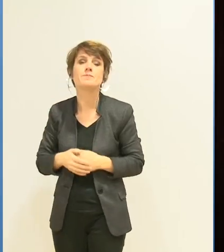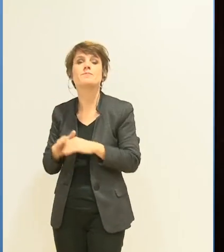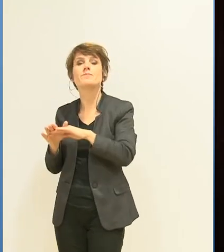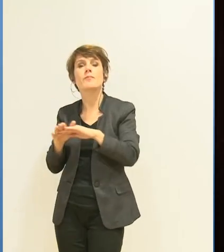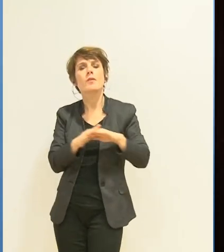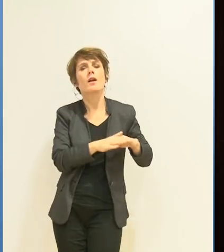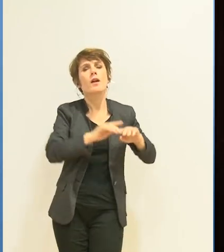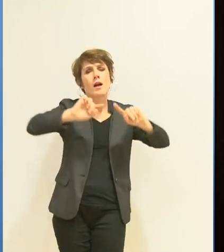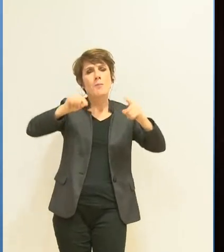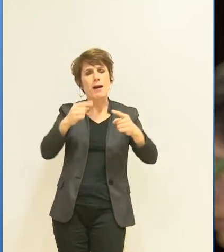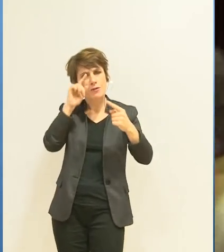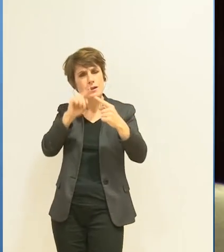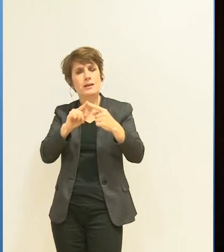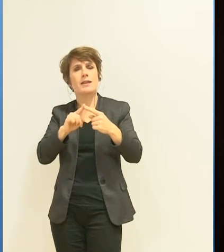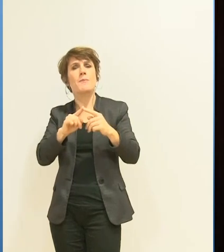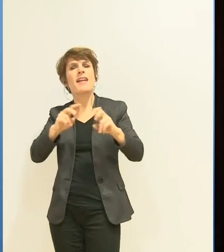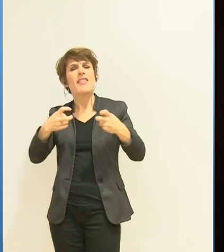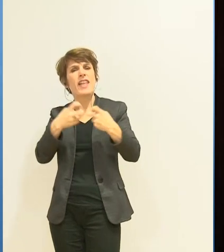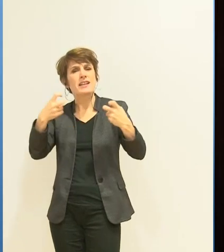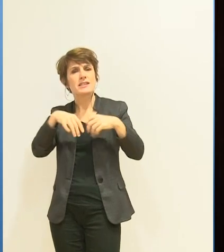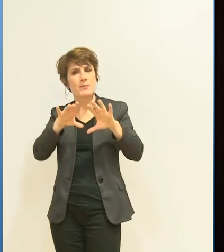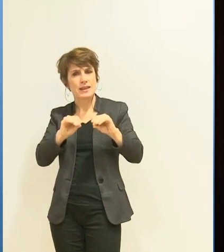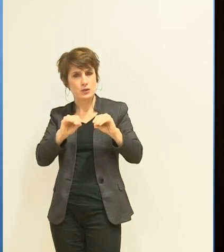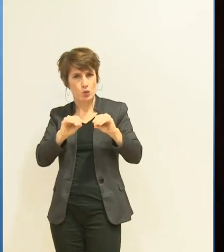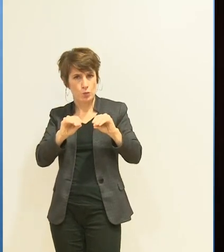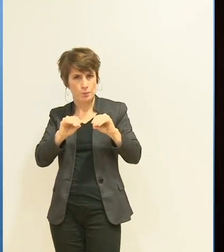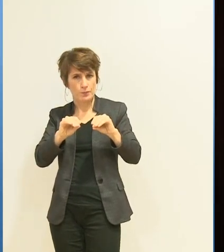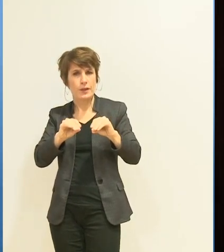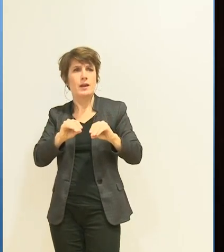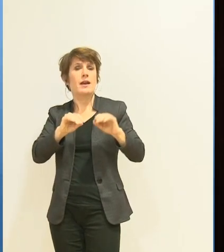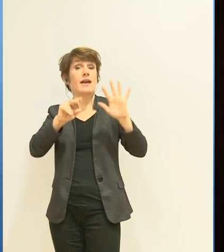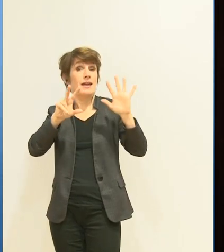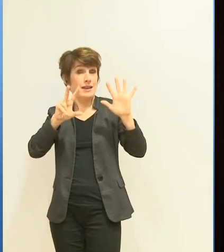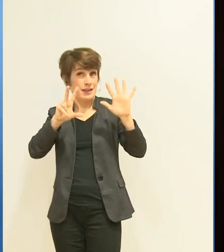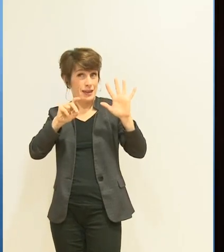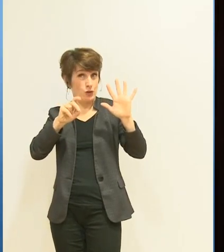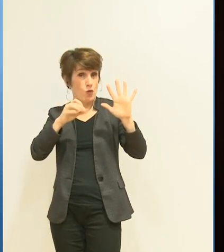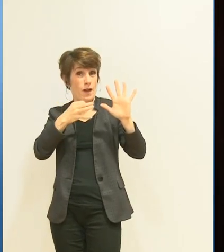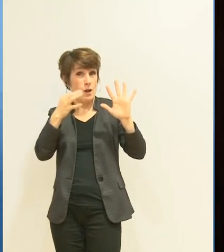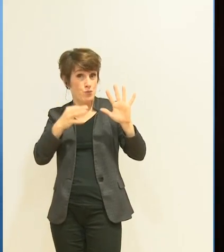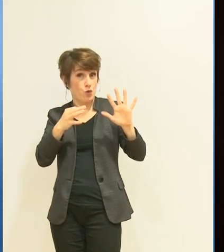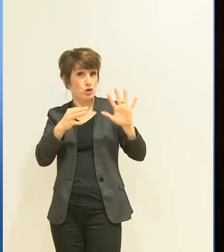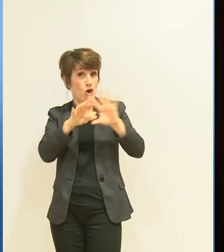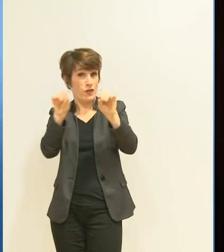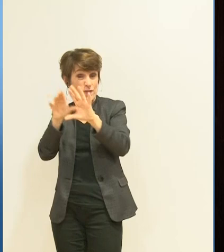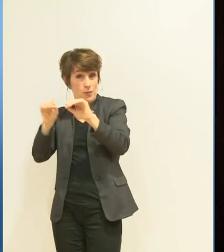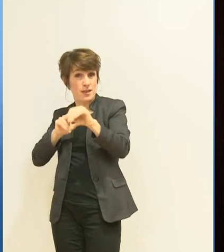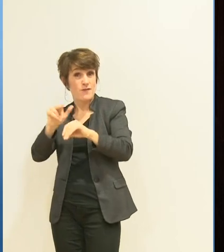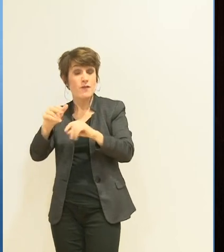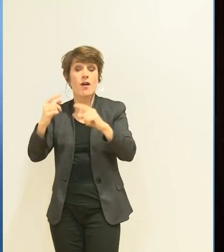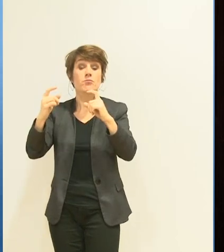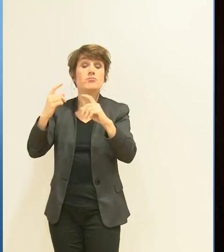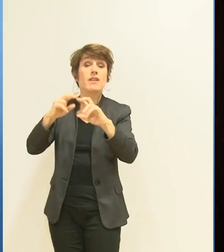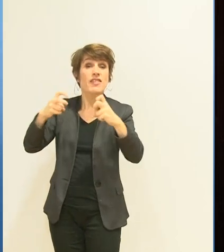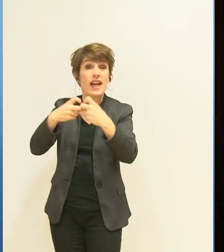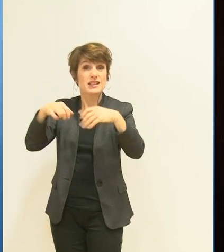on en peut parler 80% des foyers bénéficieront de la suppression progressive de leur taxe d'habitation